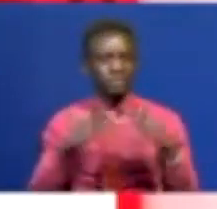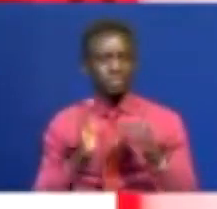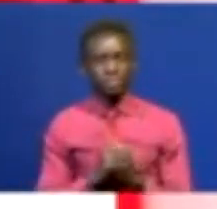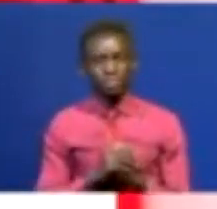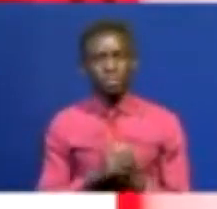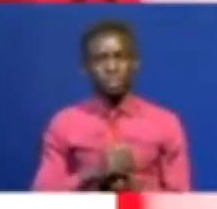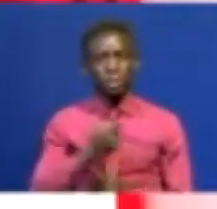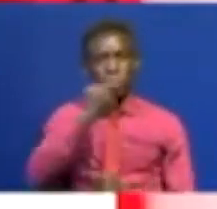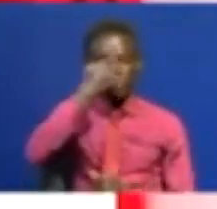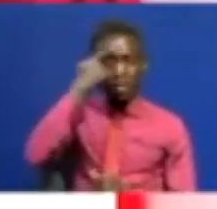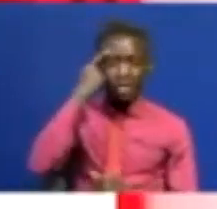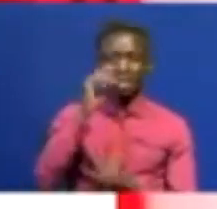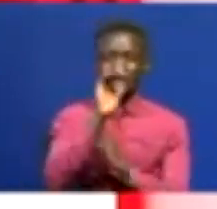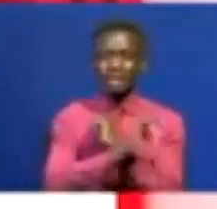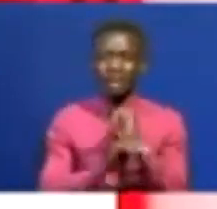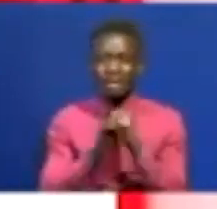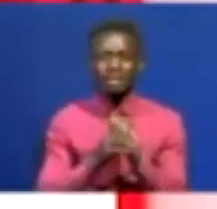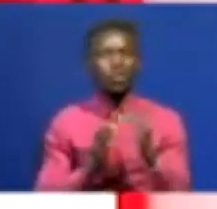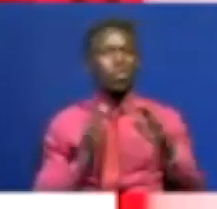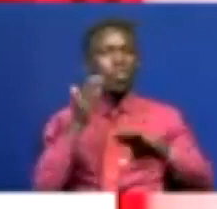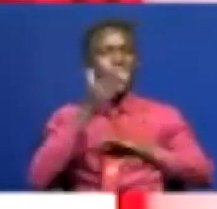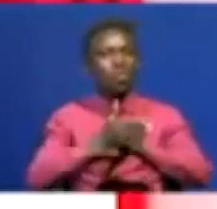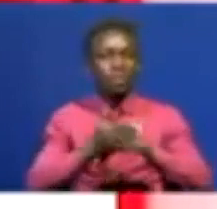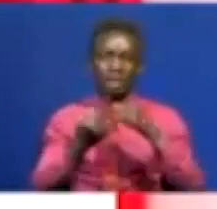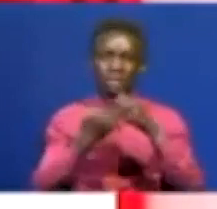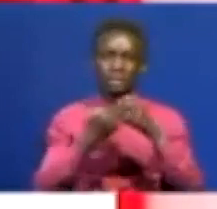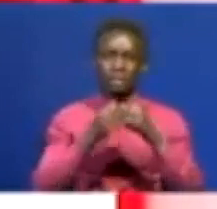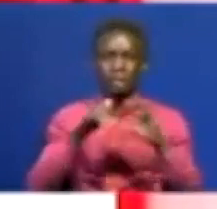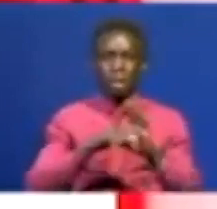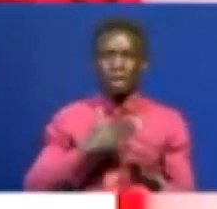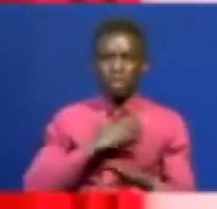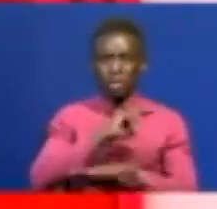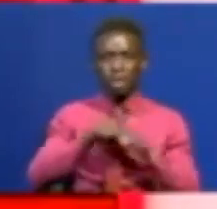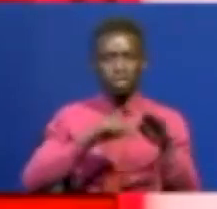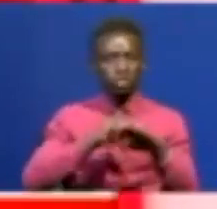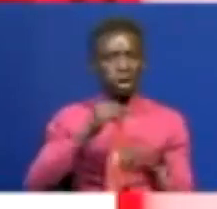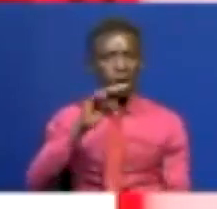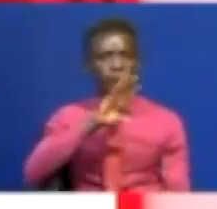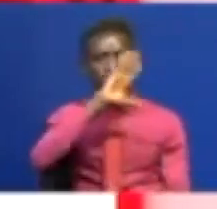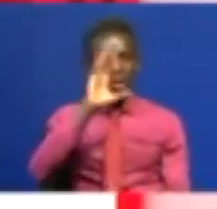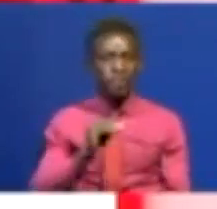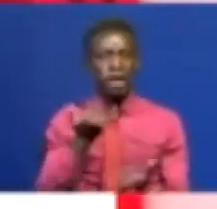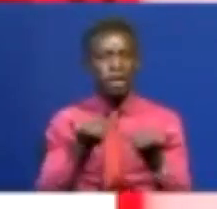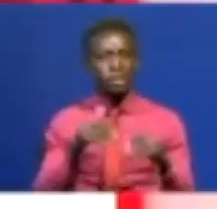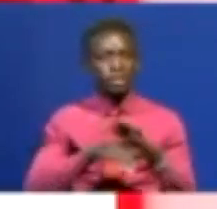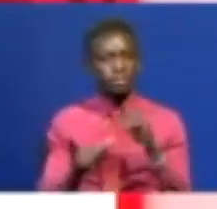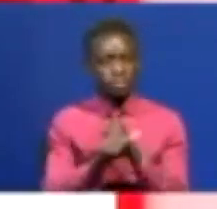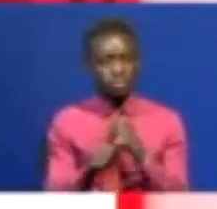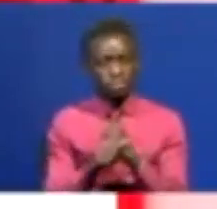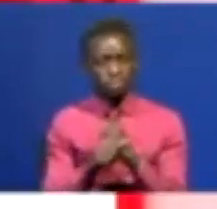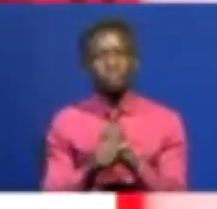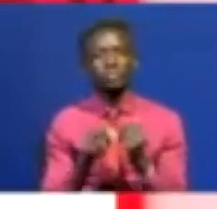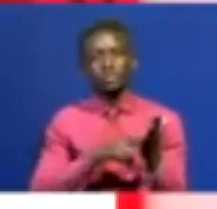Na ni kwa sababu inchi karibu 28 katika bara letu la Afrika wako hatari ya kushindwa